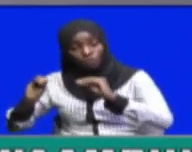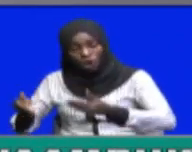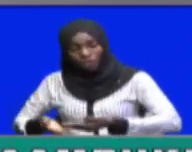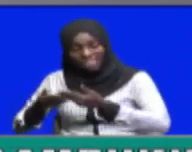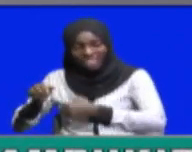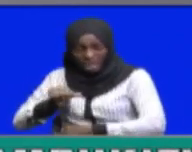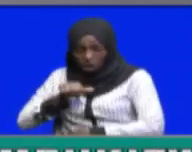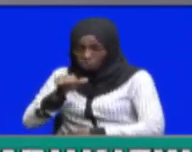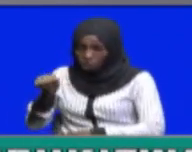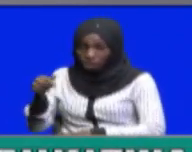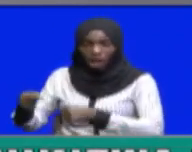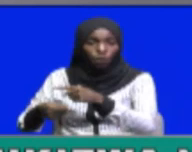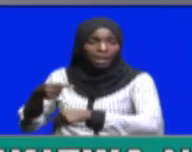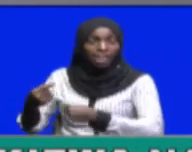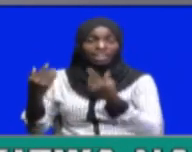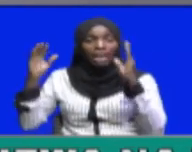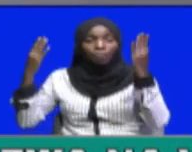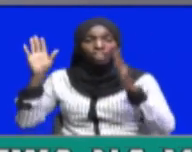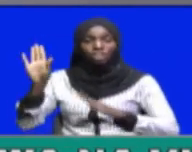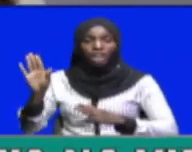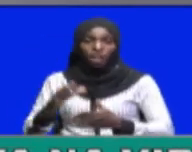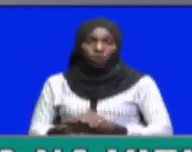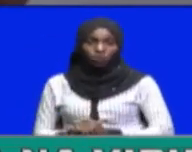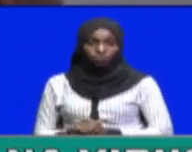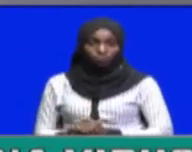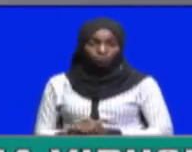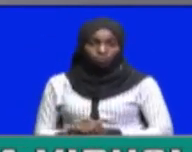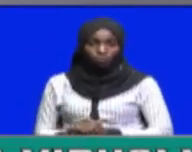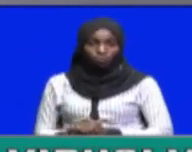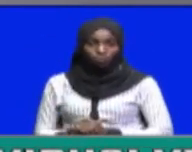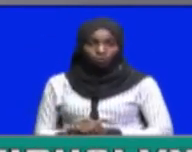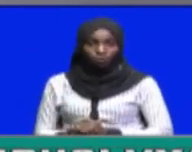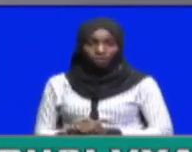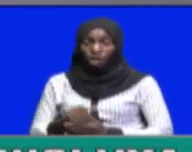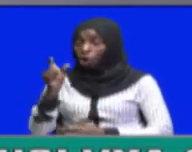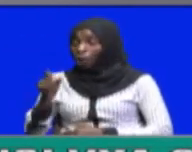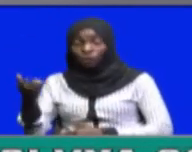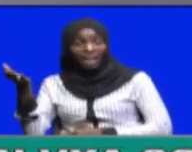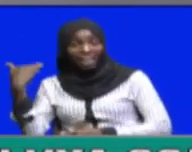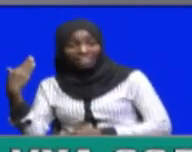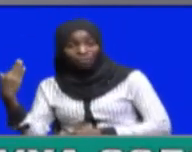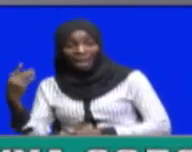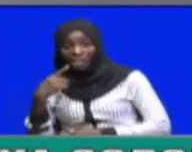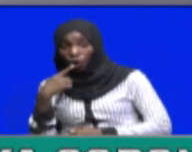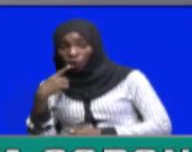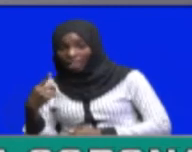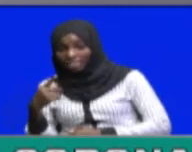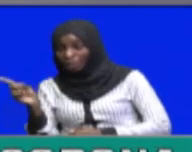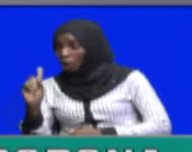yake. Kuna msemo unasema, mpe mshipi akavue, lakini sio mpe samaki yale kila